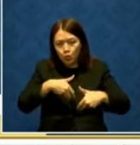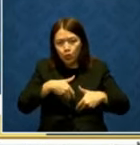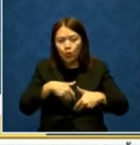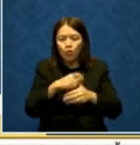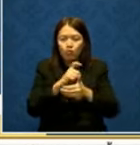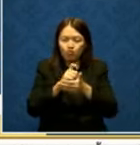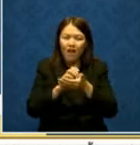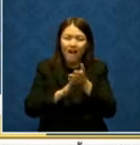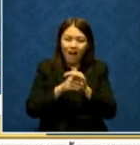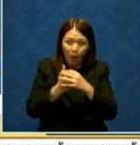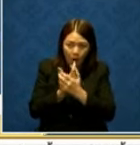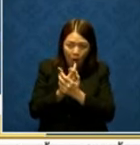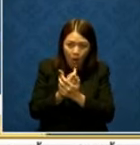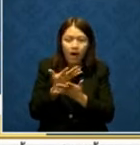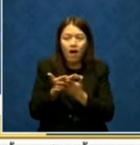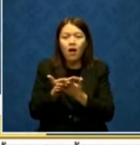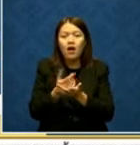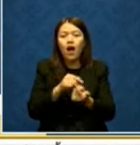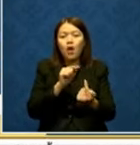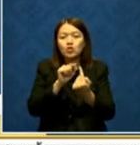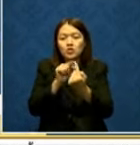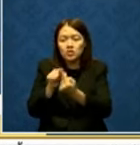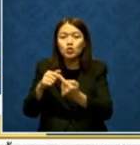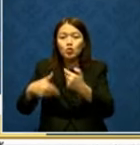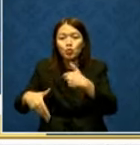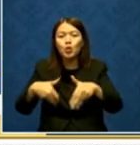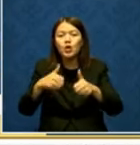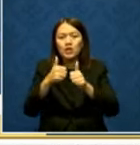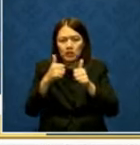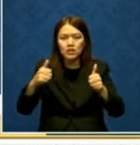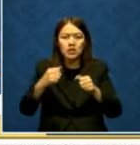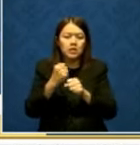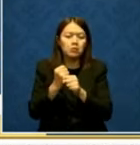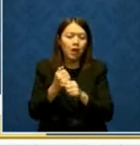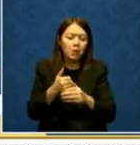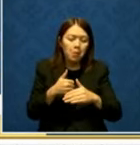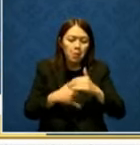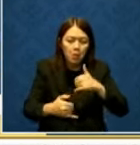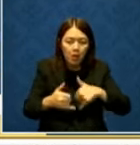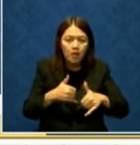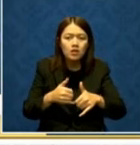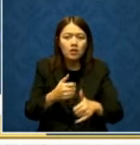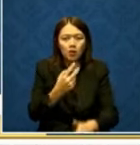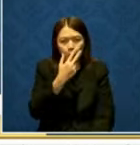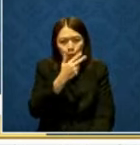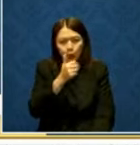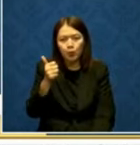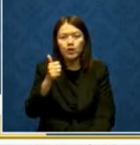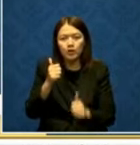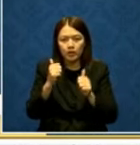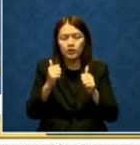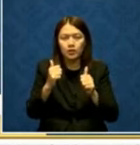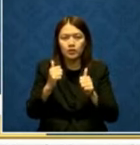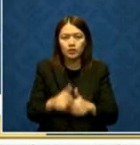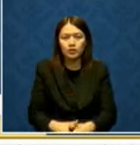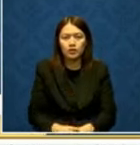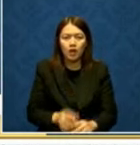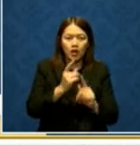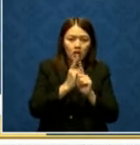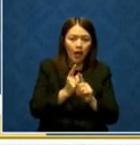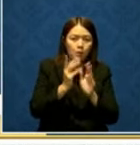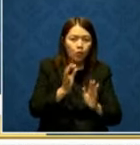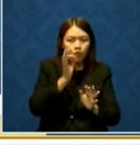แอลกอฮอล์อะไรอย่างเงี้ยครับก็เป็นการเข้าถึงประชาชนแบบมีประสิทธิภาพเป็นการทำงานเชิงลุกนะครับก็มองครบทุกมิติได้มีการติดตามผู้